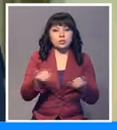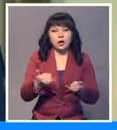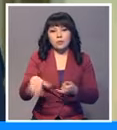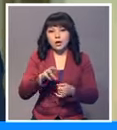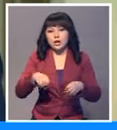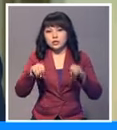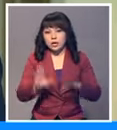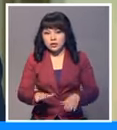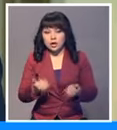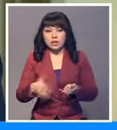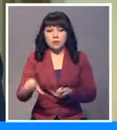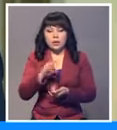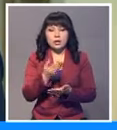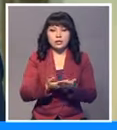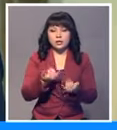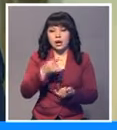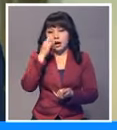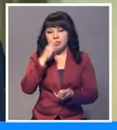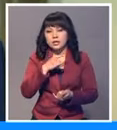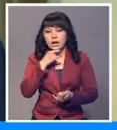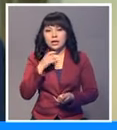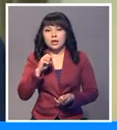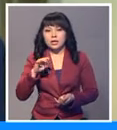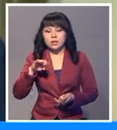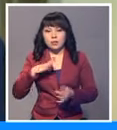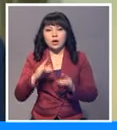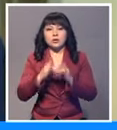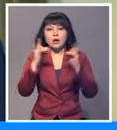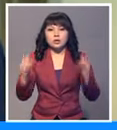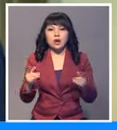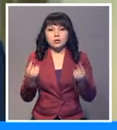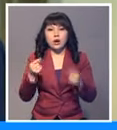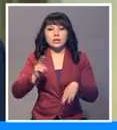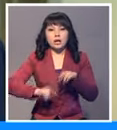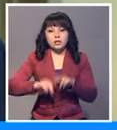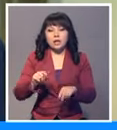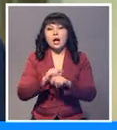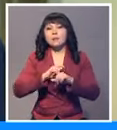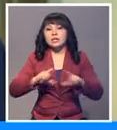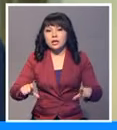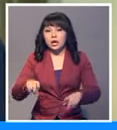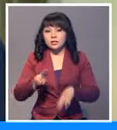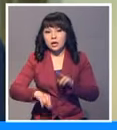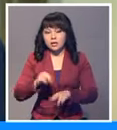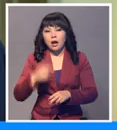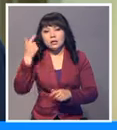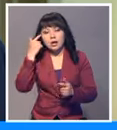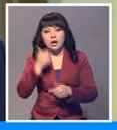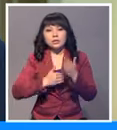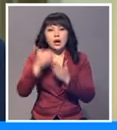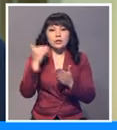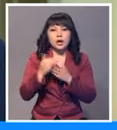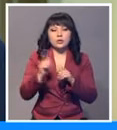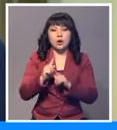Қазақстандағы Ертістен арғарай өтетін ең үлкен көпір салынды, мектептер салынды, зияткерлік мектептерді салынып